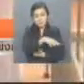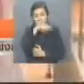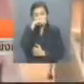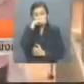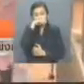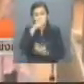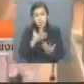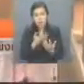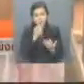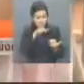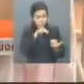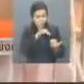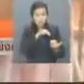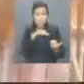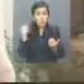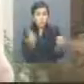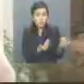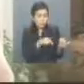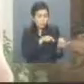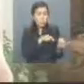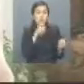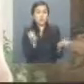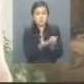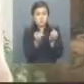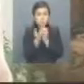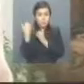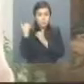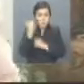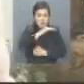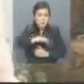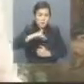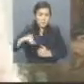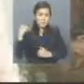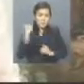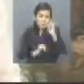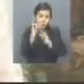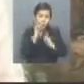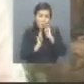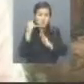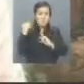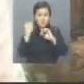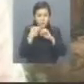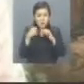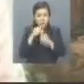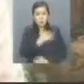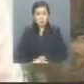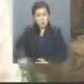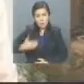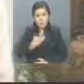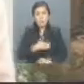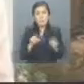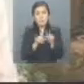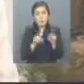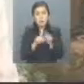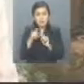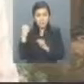เริ่มที่จะมีผลกระทบบางส่วนตอนนี้เด็กเล็กของเราก่อนหน้านี้ก็ค่อนข้างที่จะมีปัญหาในเรื่องสุขภาพนะคะเนื่องจากว่าเป็นช่วง